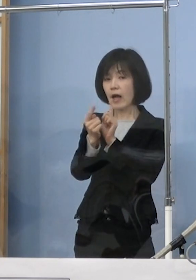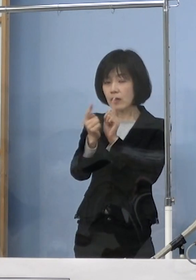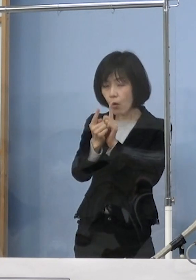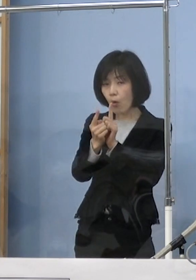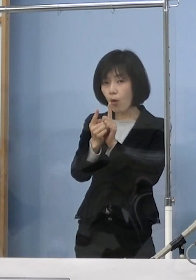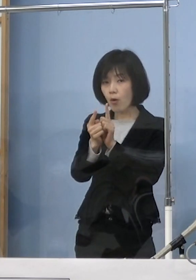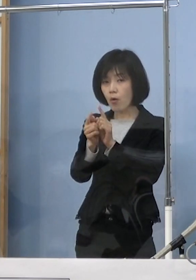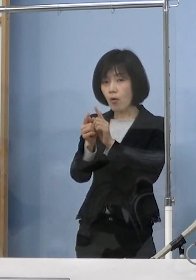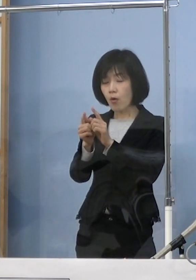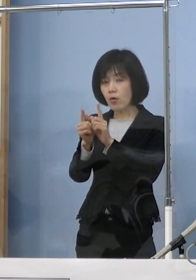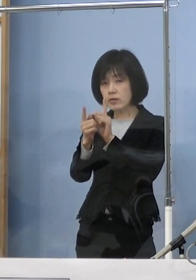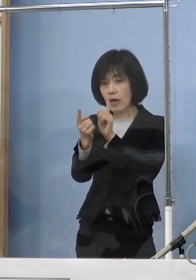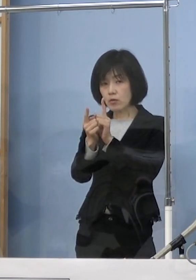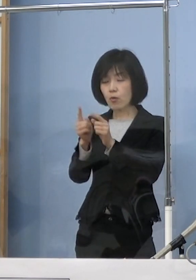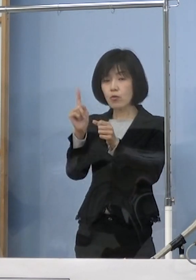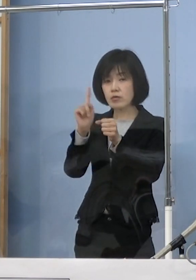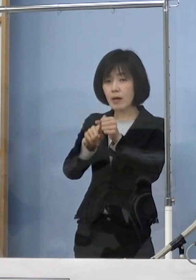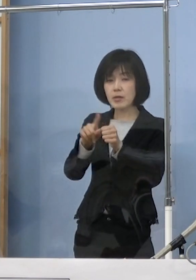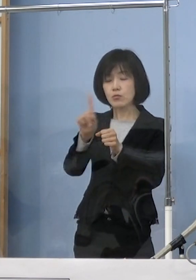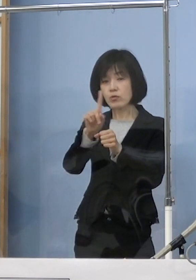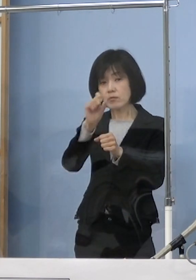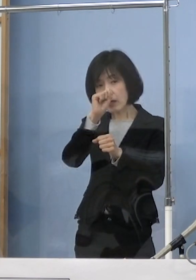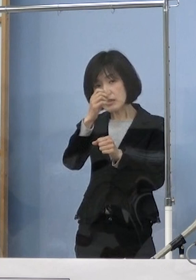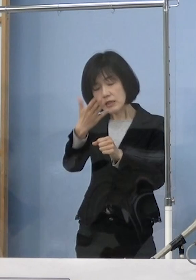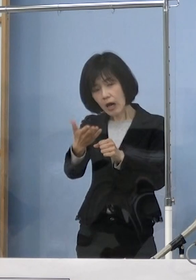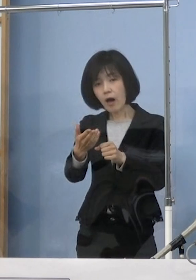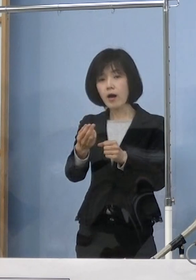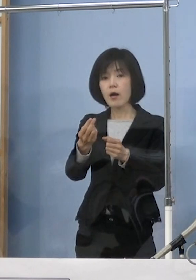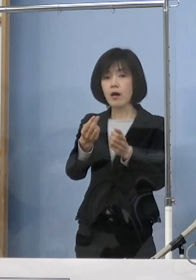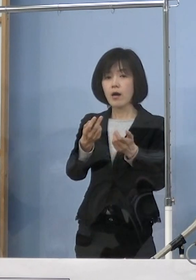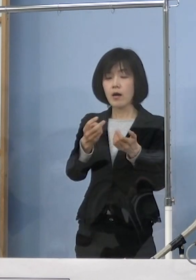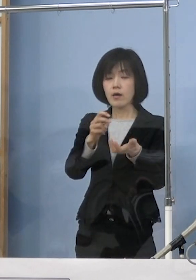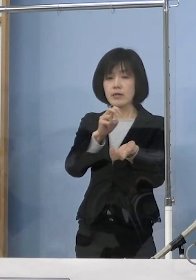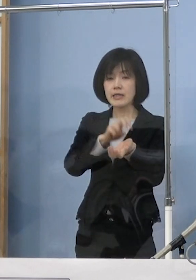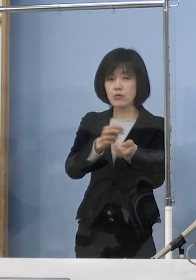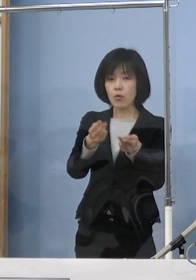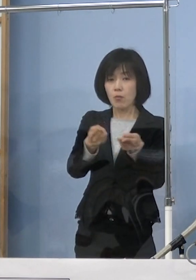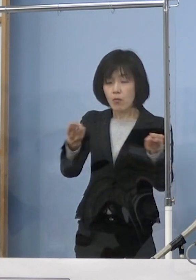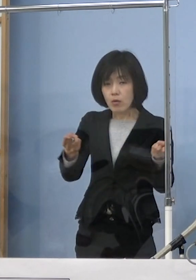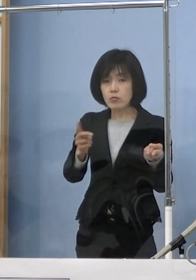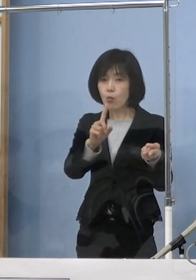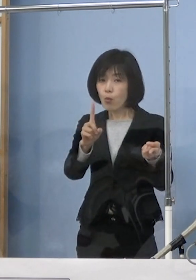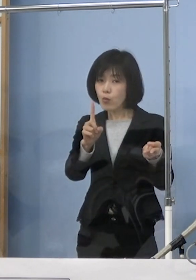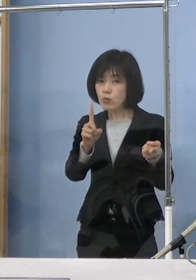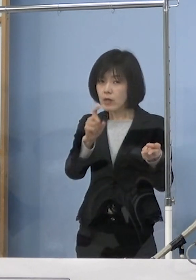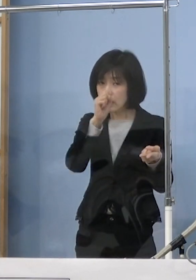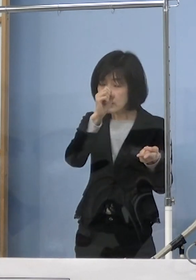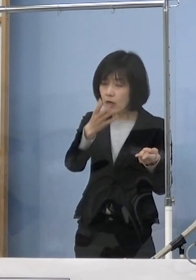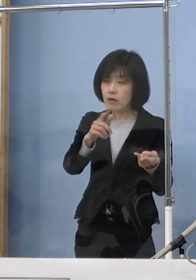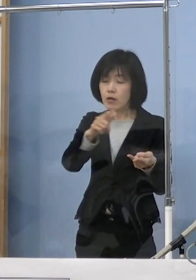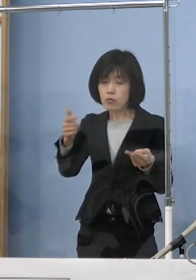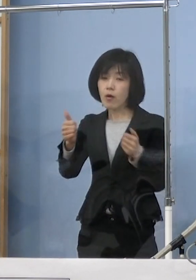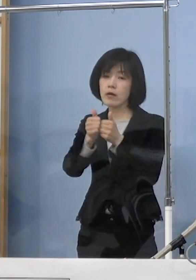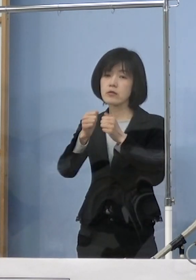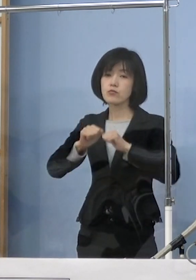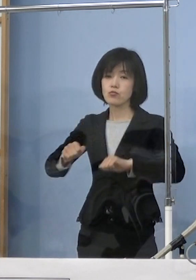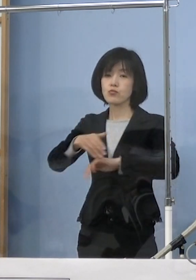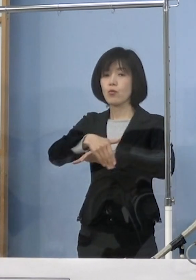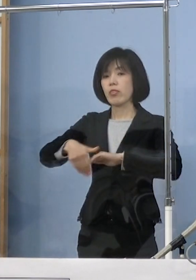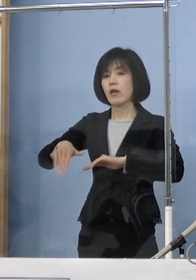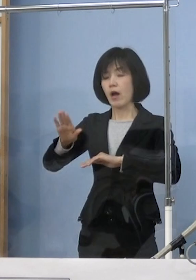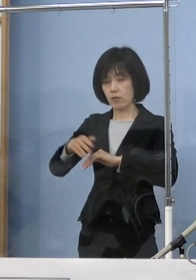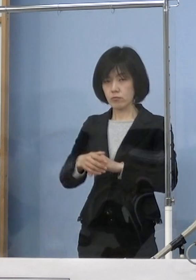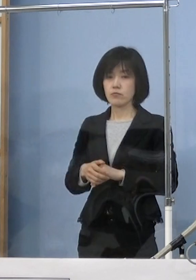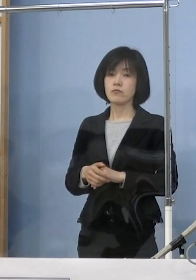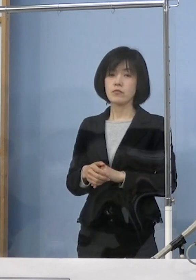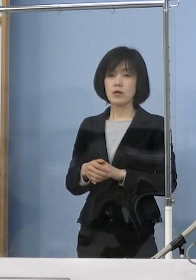迎え撃っていく医療提供体制の整備についてご協議いただく運びとしております。なんとか県民の